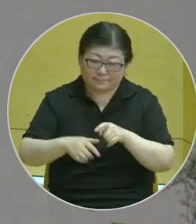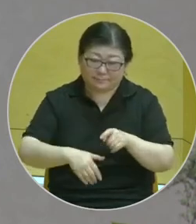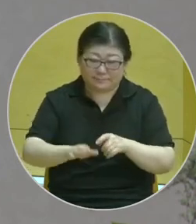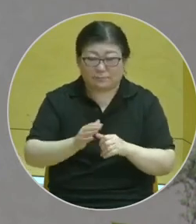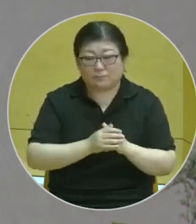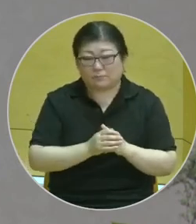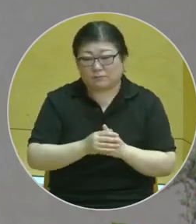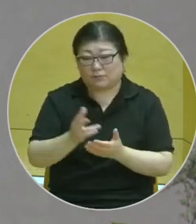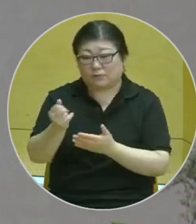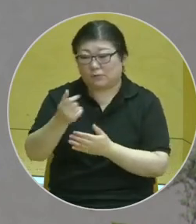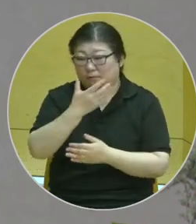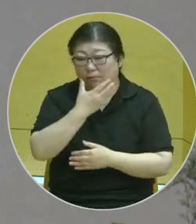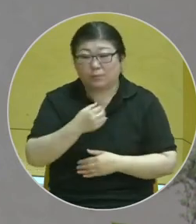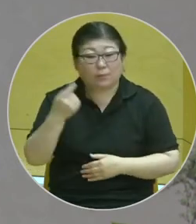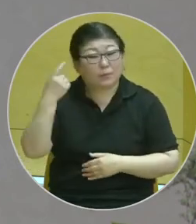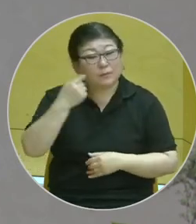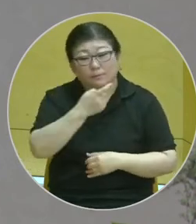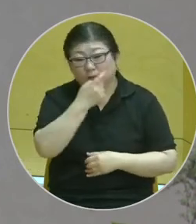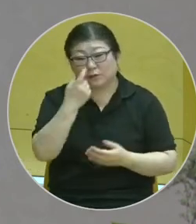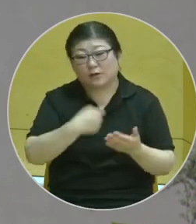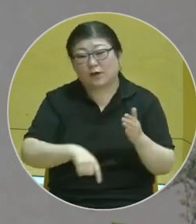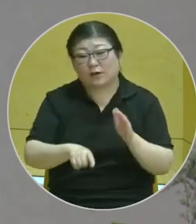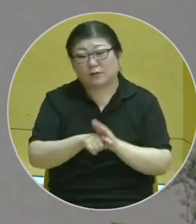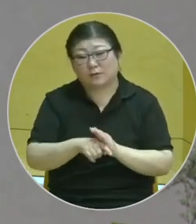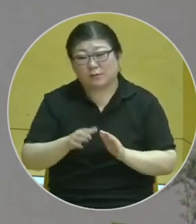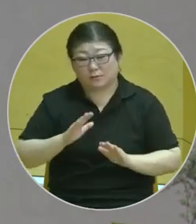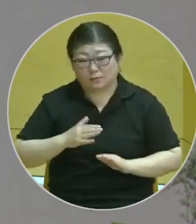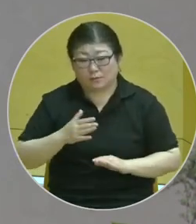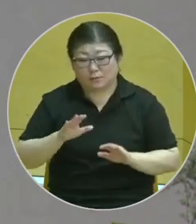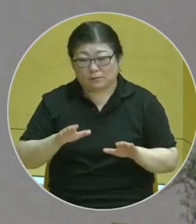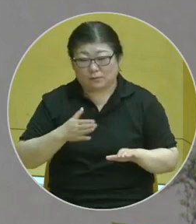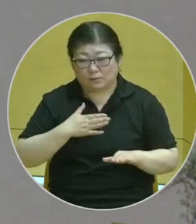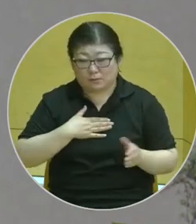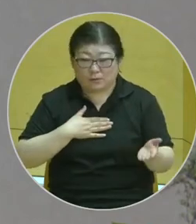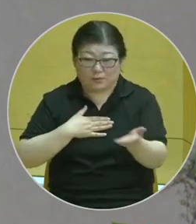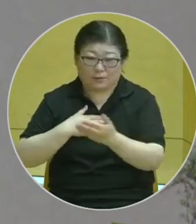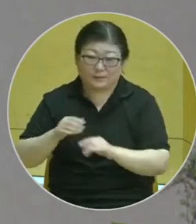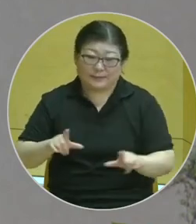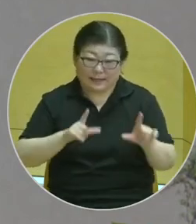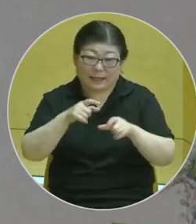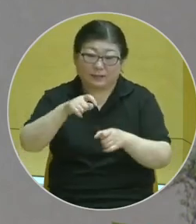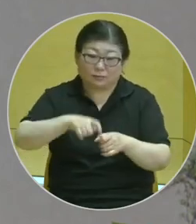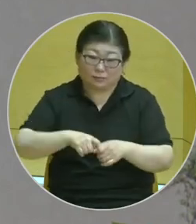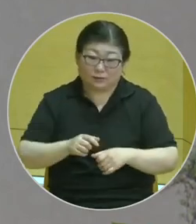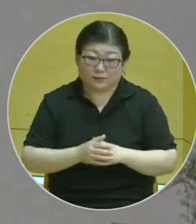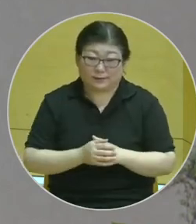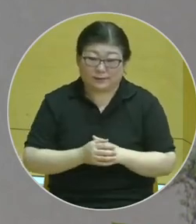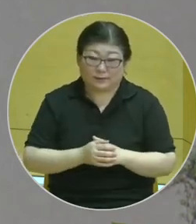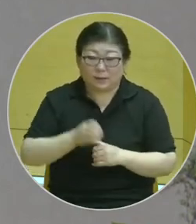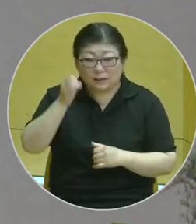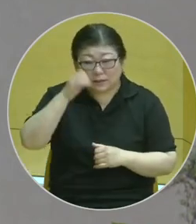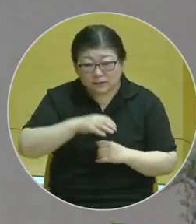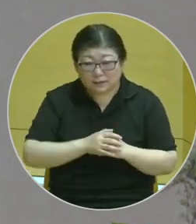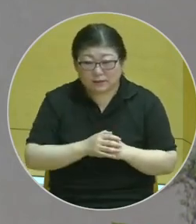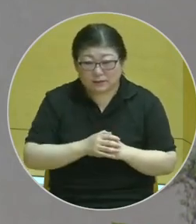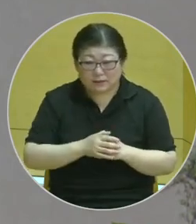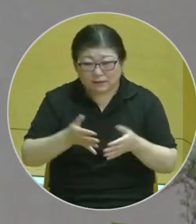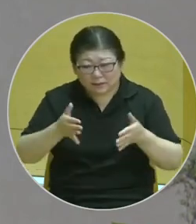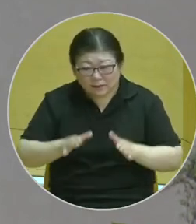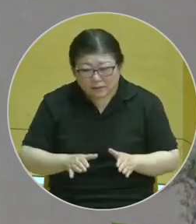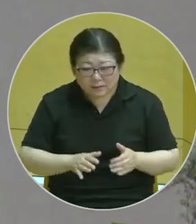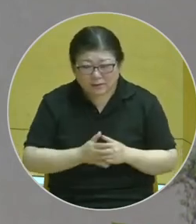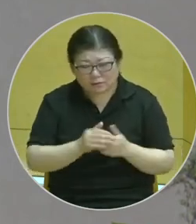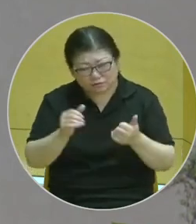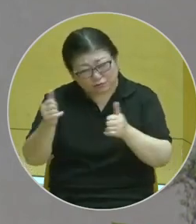주님의 그 복음을 증거하기 했어 오늘 저와 여러분도 사랑하는 것이 그거 아닙니까 그냥 생로병사 살다가 죽는 것이 우리